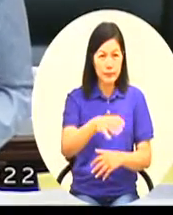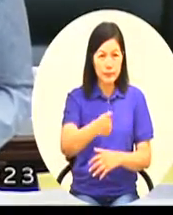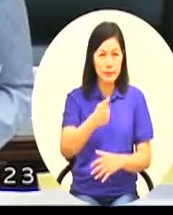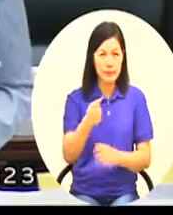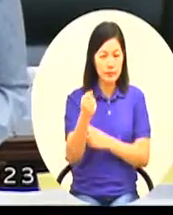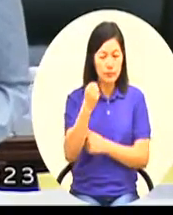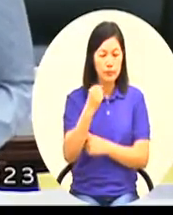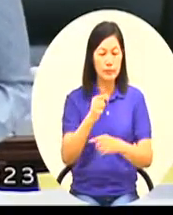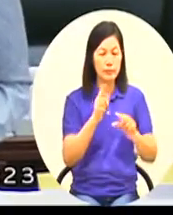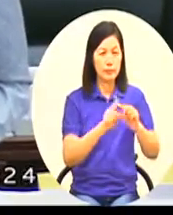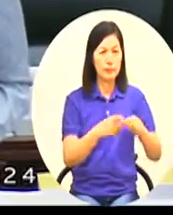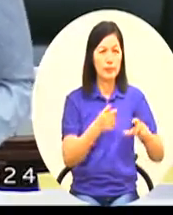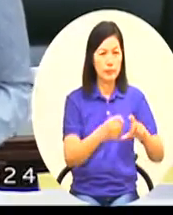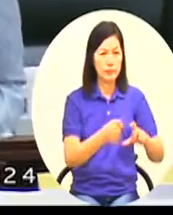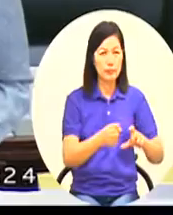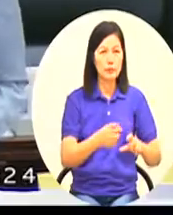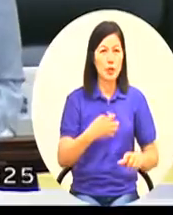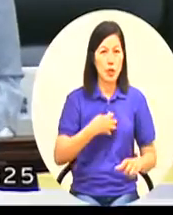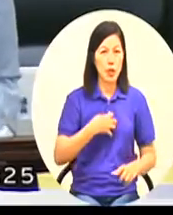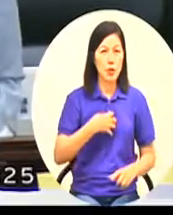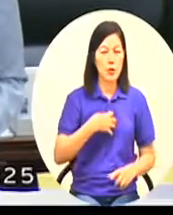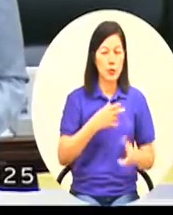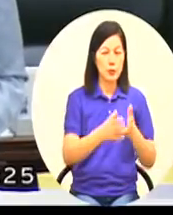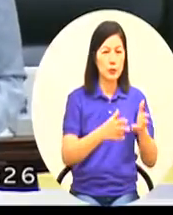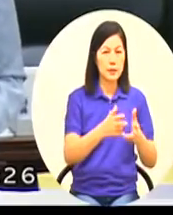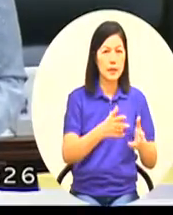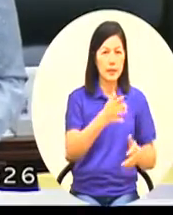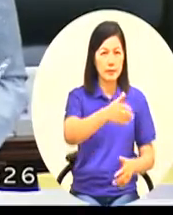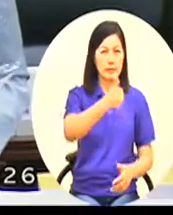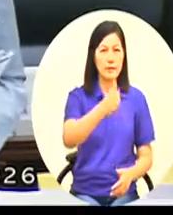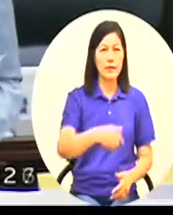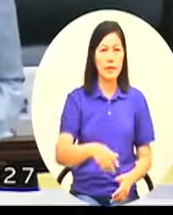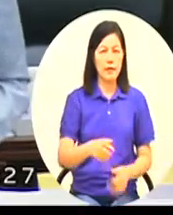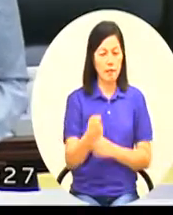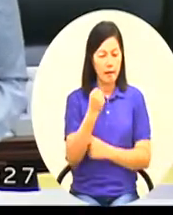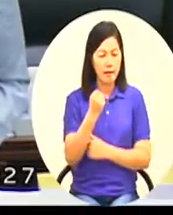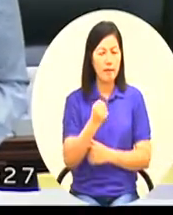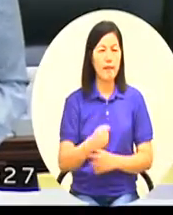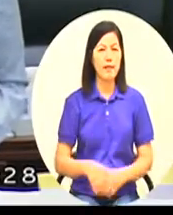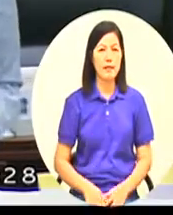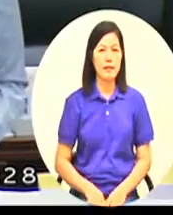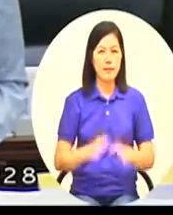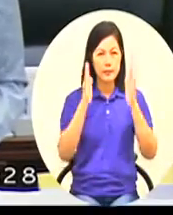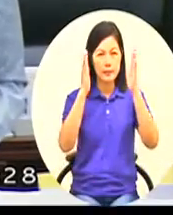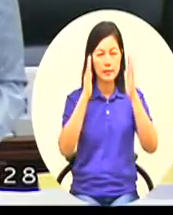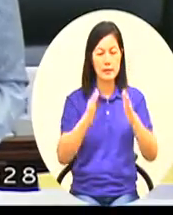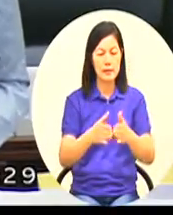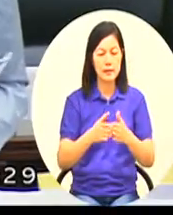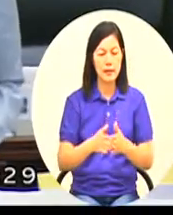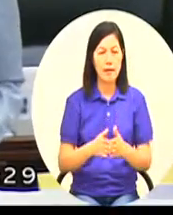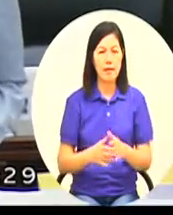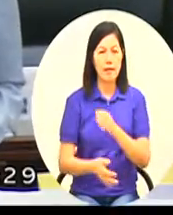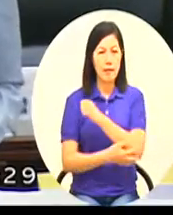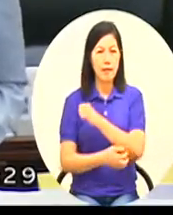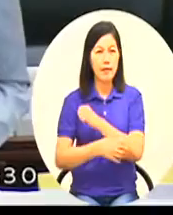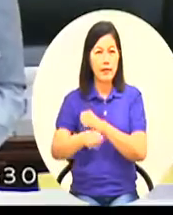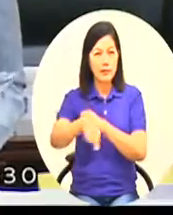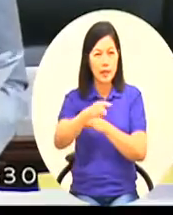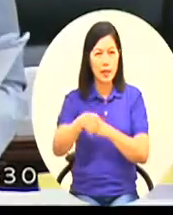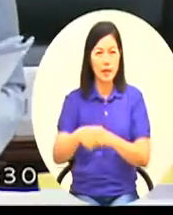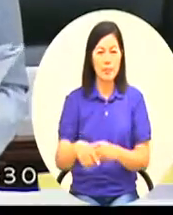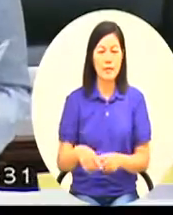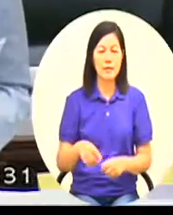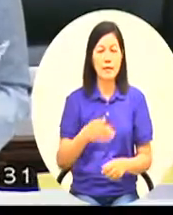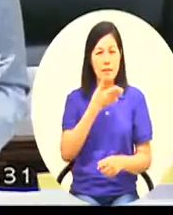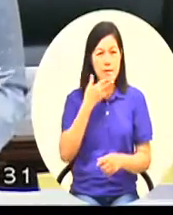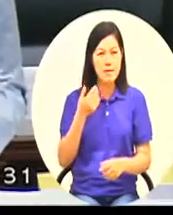区厂的吴厂长龙伟蛋吼，他领金嘿，帮我们的这一些基层的吼清洁人员能够多多争取福利。谢谢